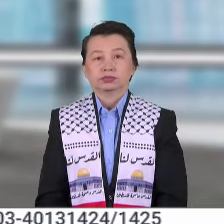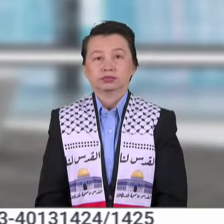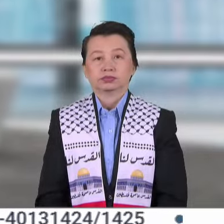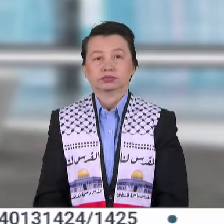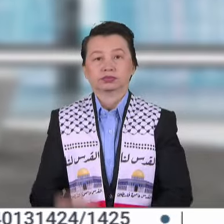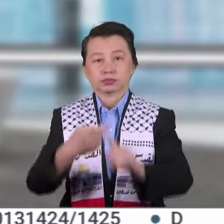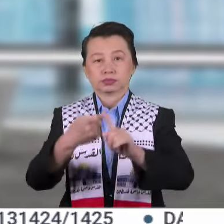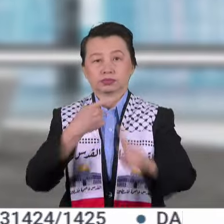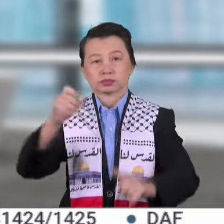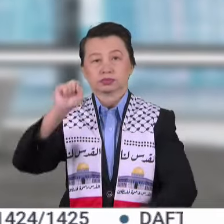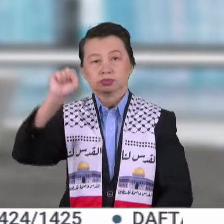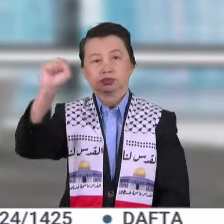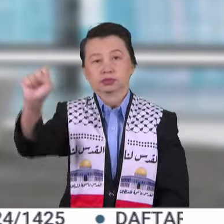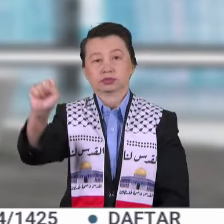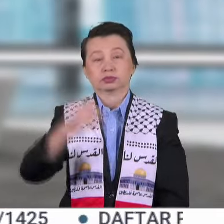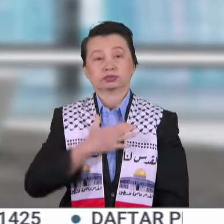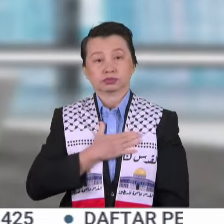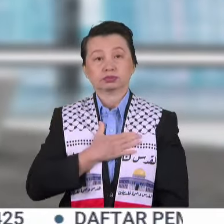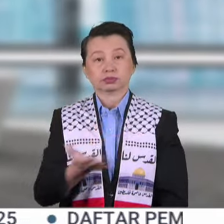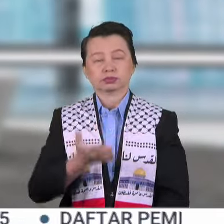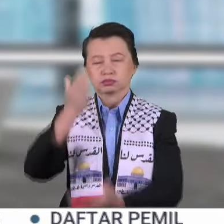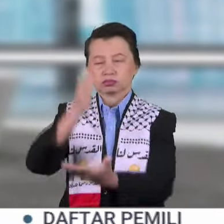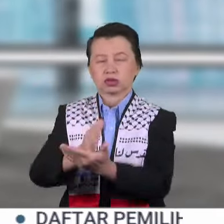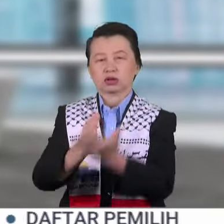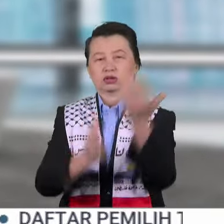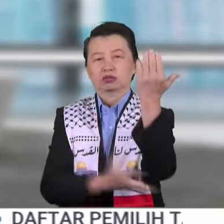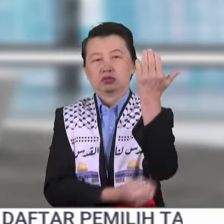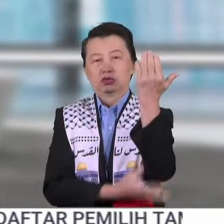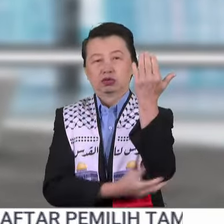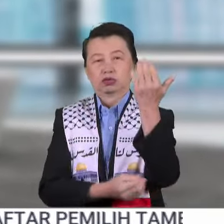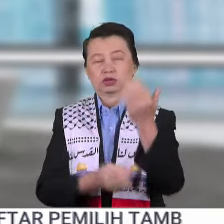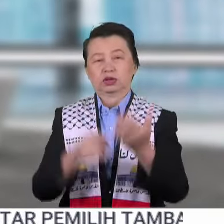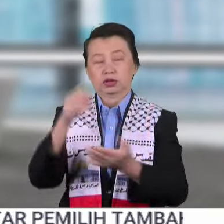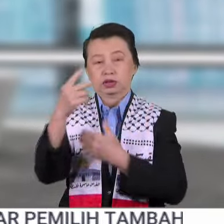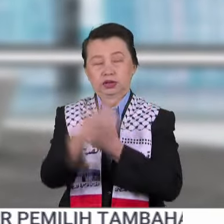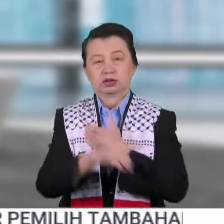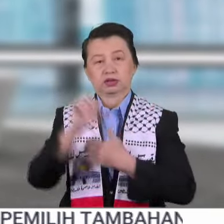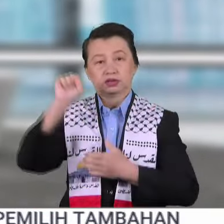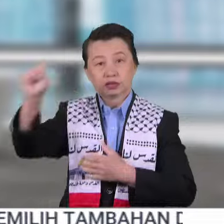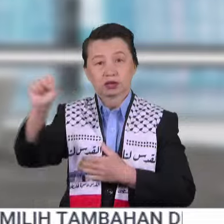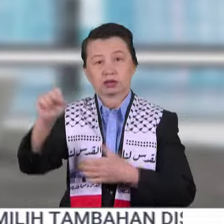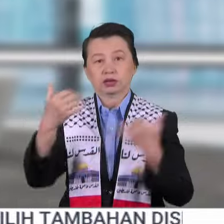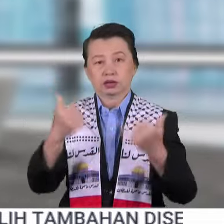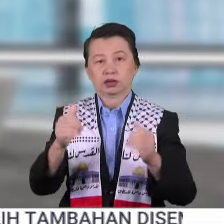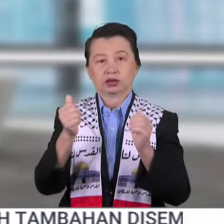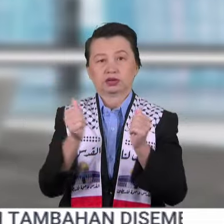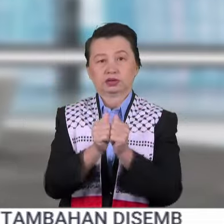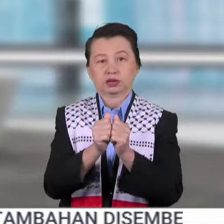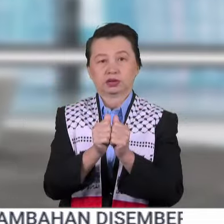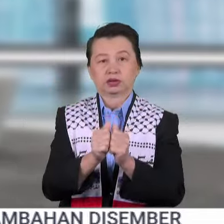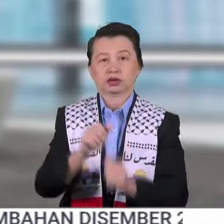Paparan dari negeri di bawah Vayu, Sabah komited menoktahkan kemiskinan tegar di negeri itu. Perinciannya terus